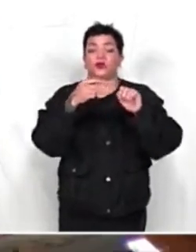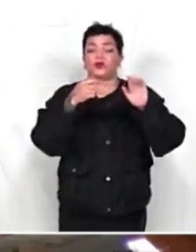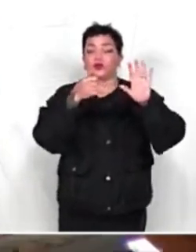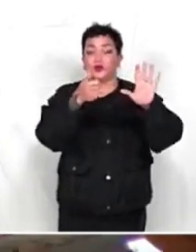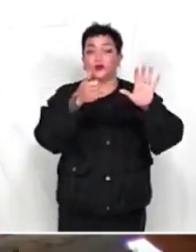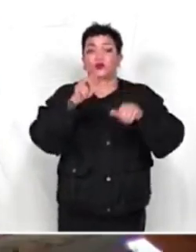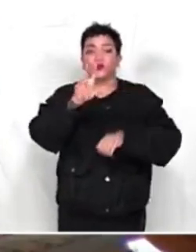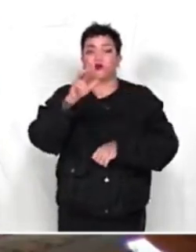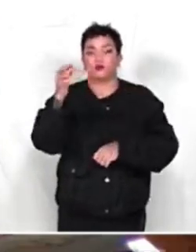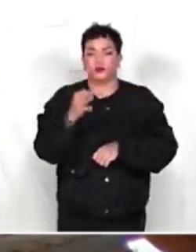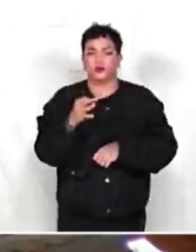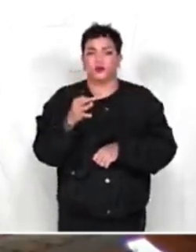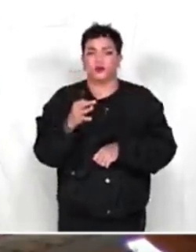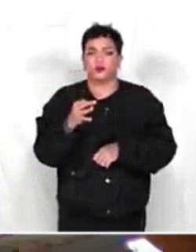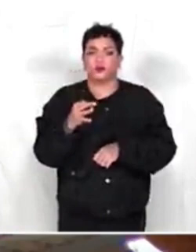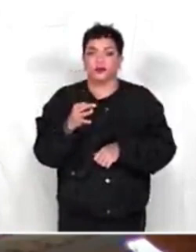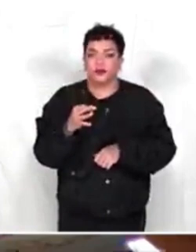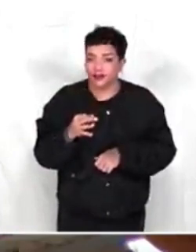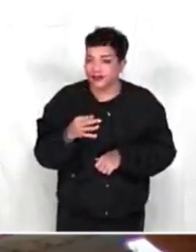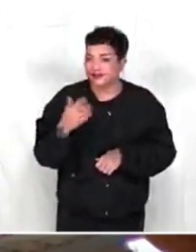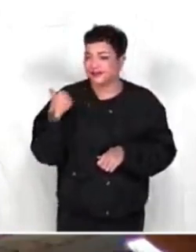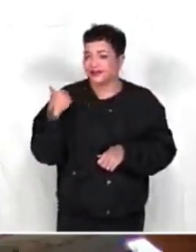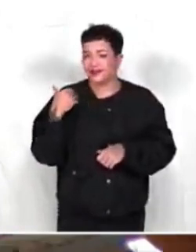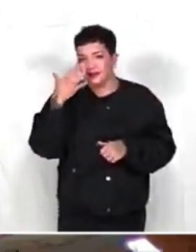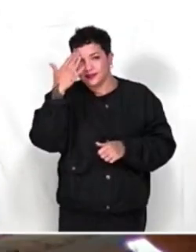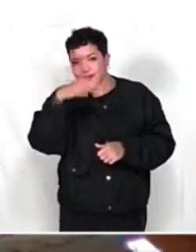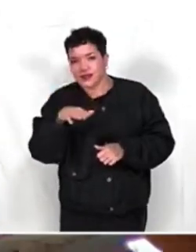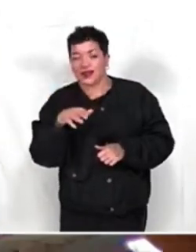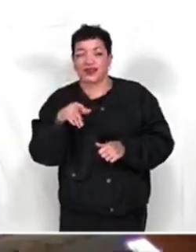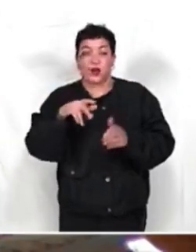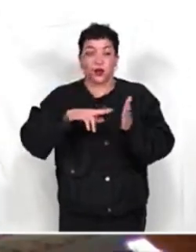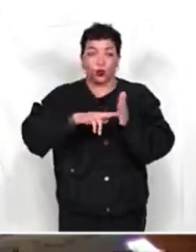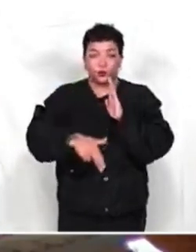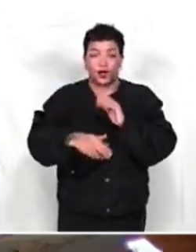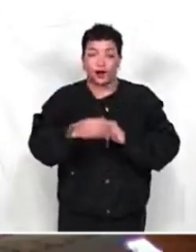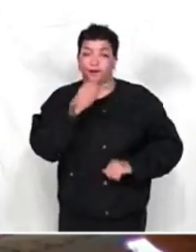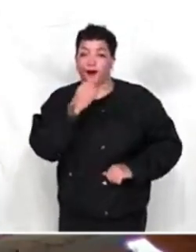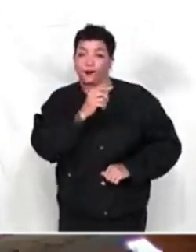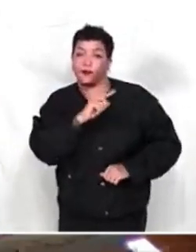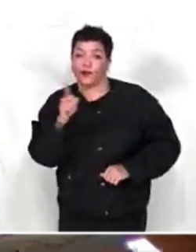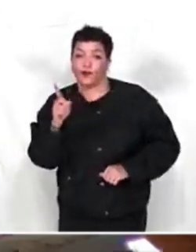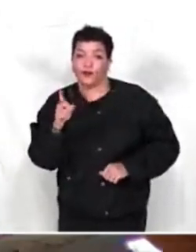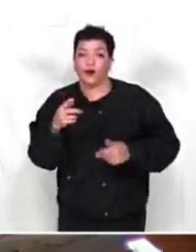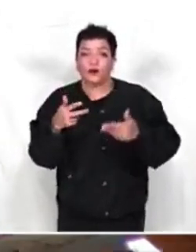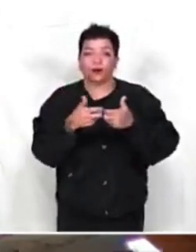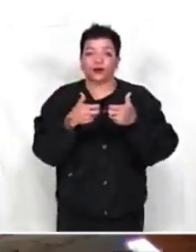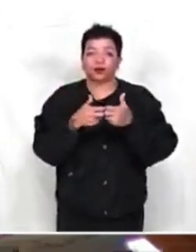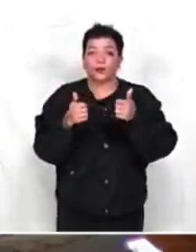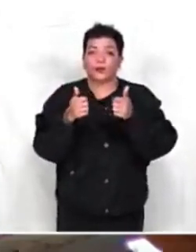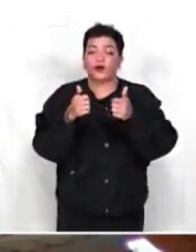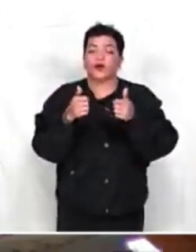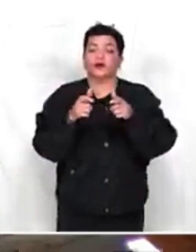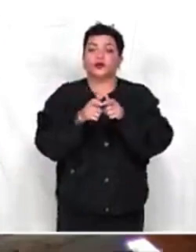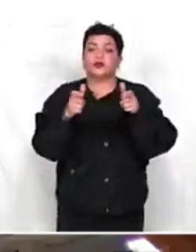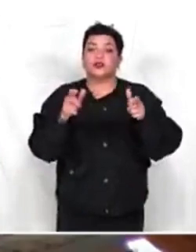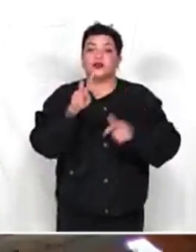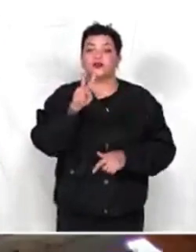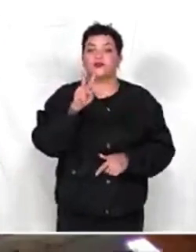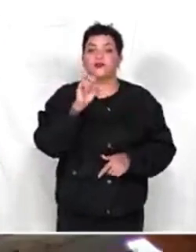depuis que vous avez mal ficelé vos contrats, notamment avec la société Voltaire.